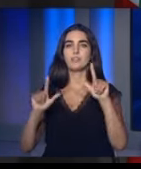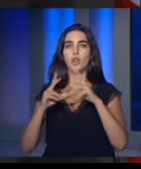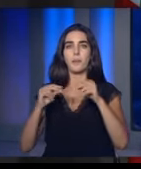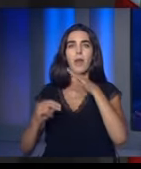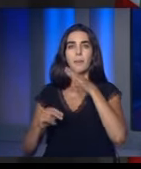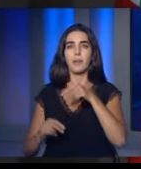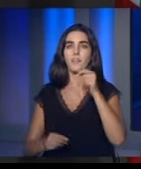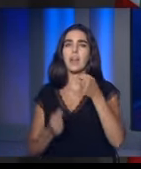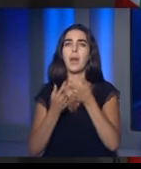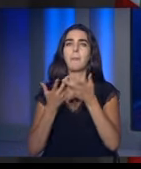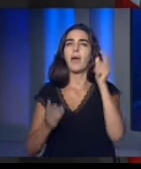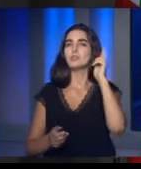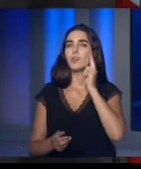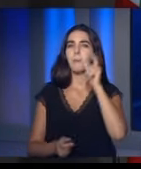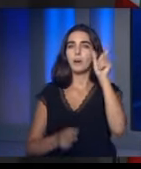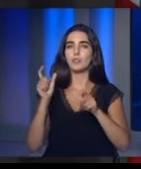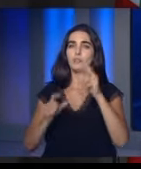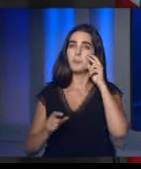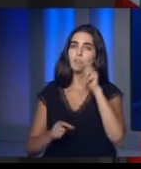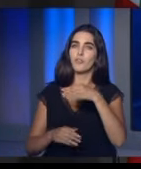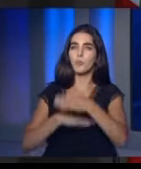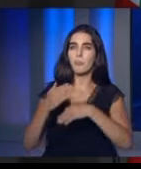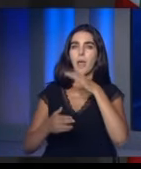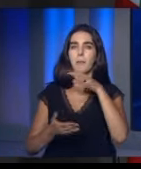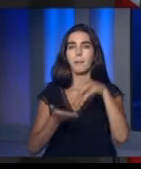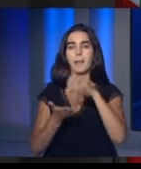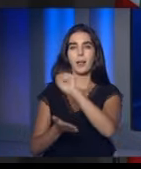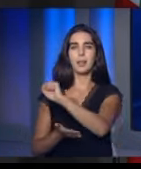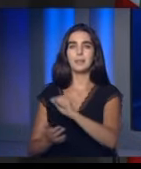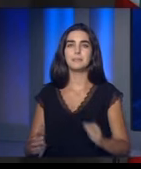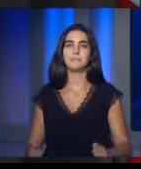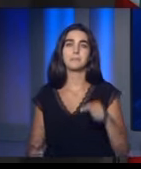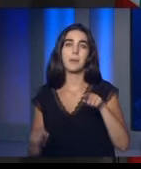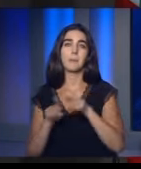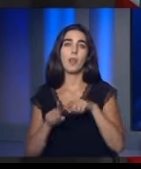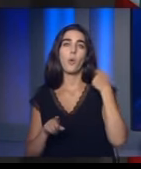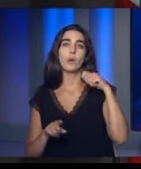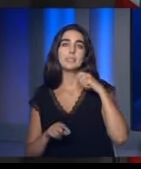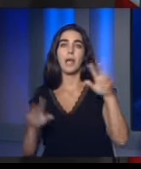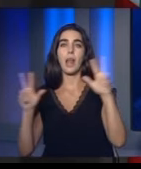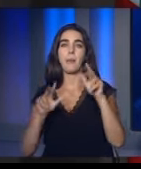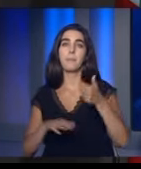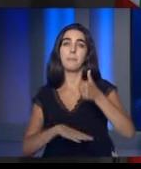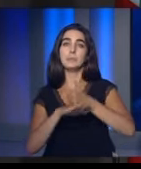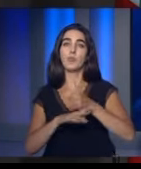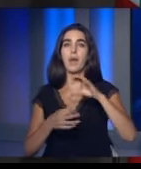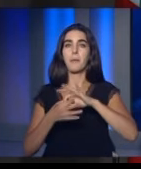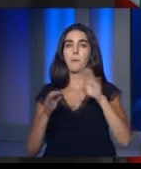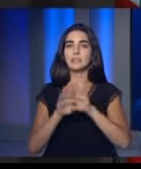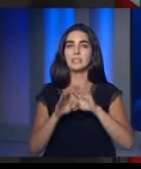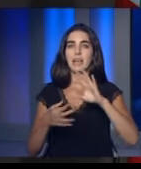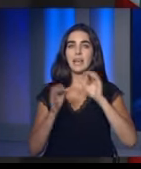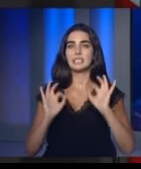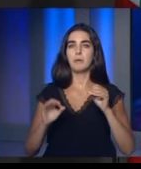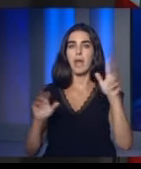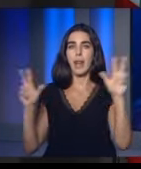نشرة الأخبار، ما يمكن آلاف الصم في لبنان من متابعة أخبار بلدهم. كوزير إعلام هون وأكيد كمسؤول عن